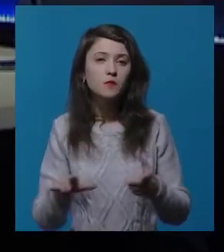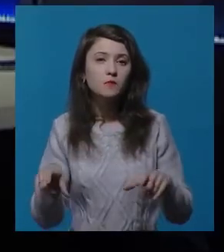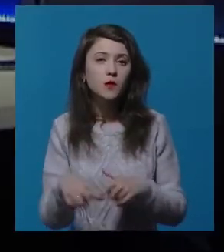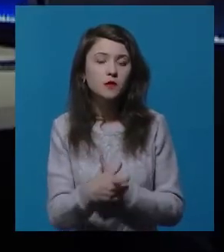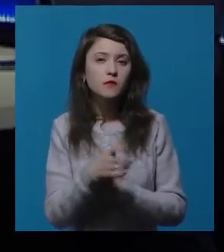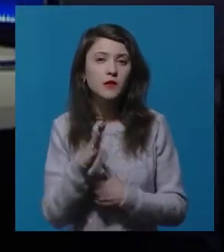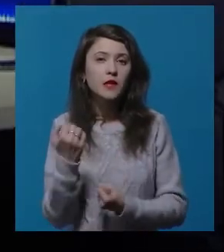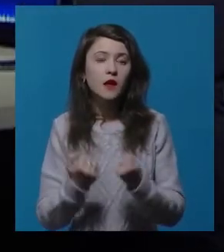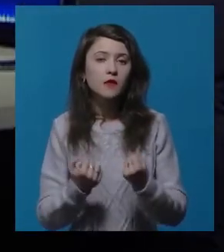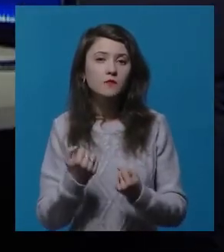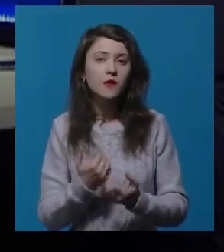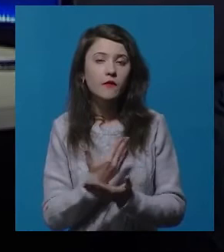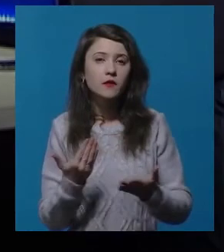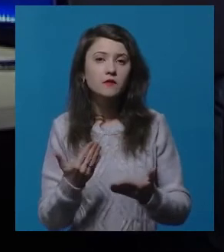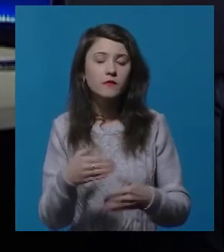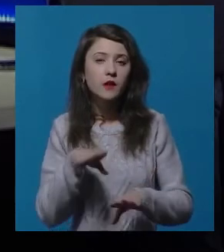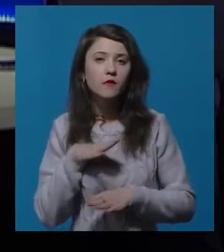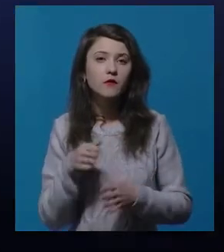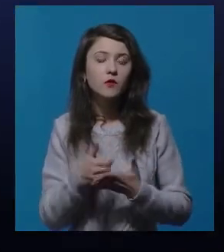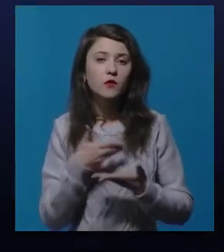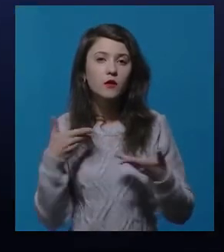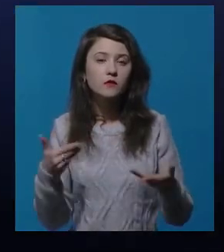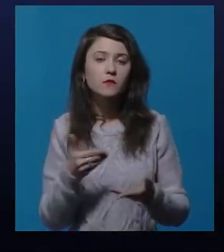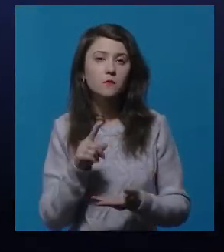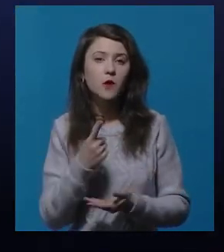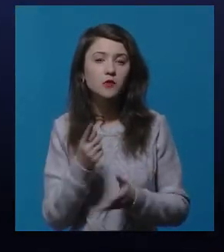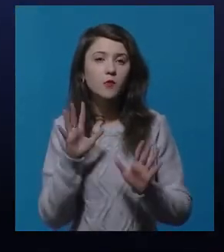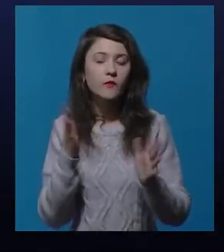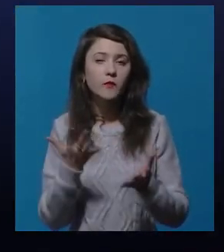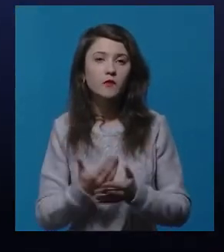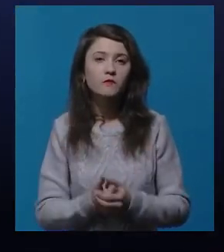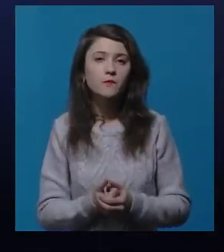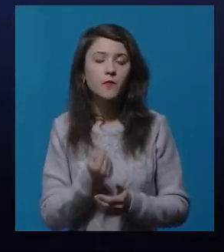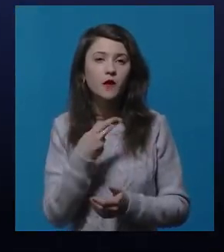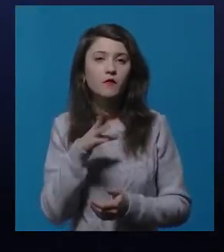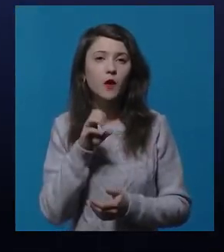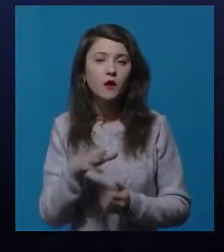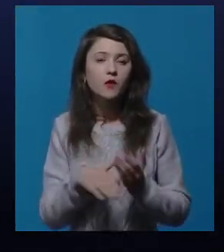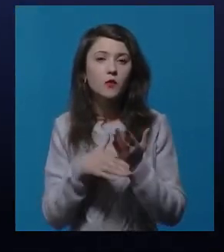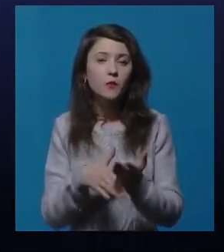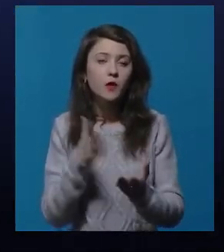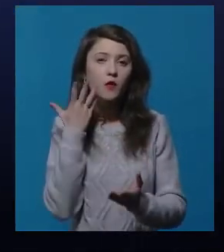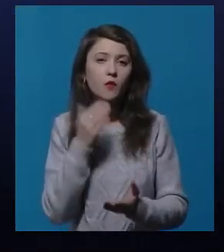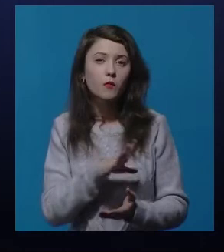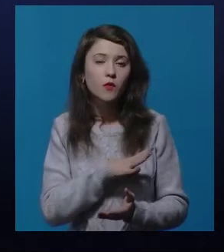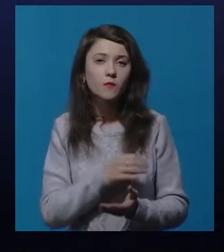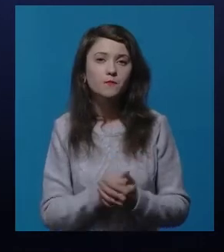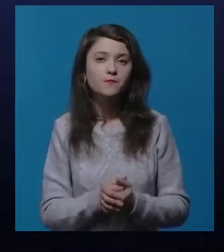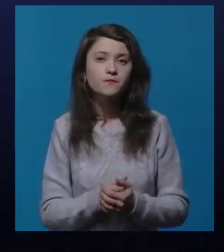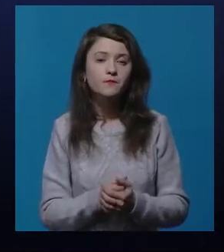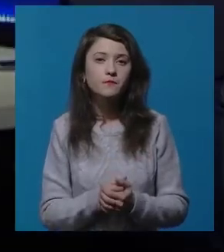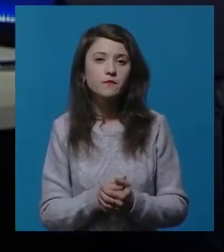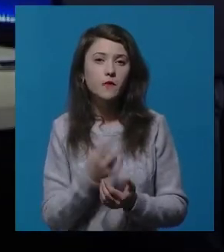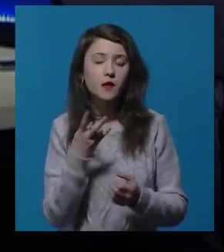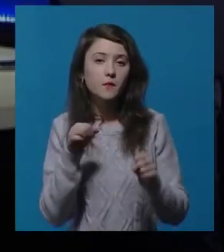транспорті. І він звертався до нас. В першому випадку адвокат допоміг, коли було визнано в суді неправомірними ці